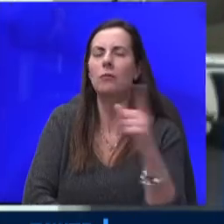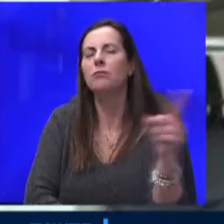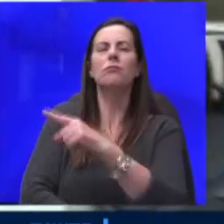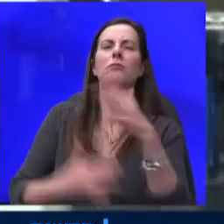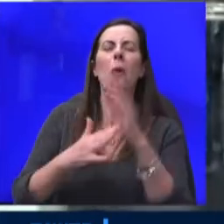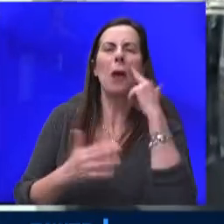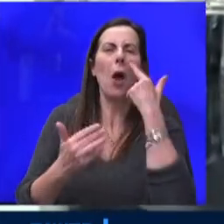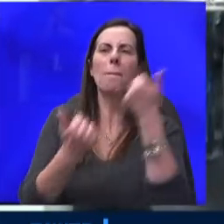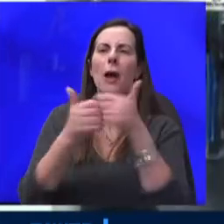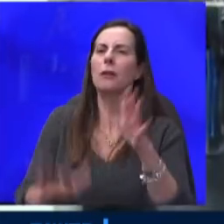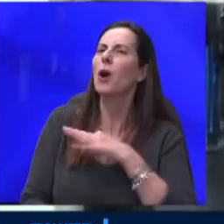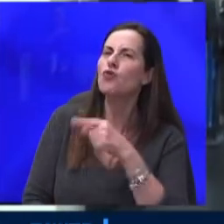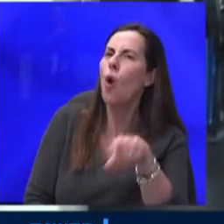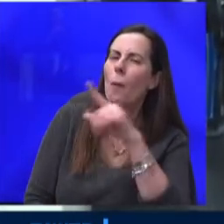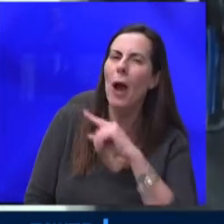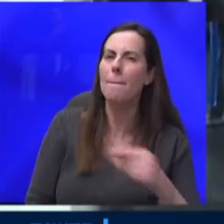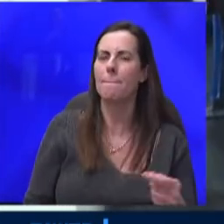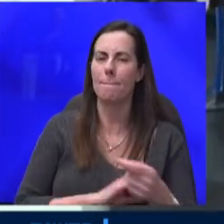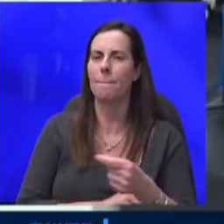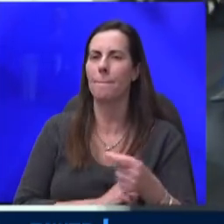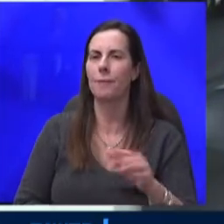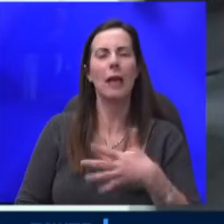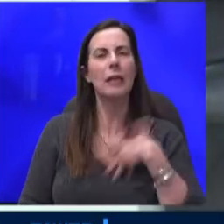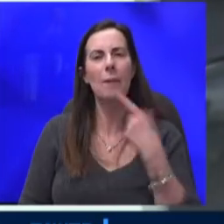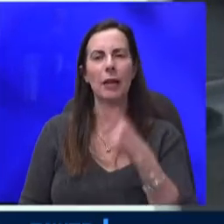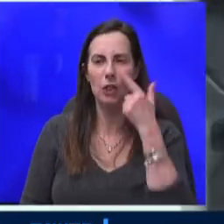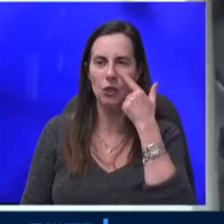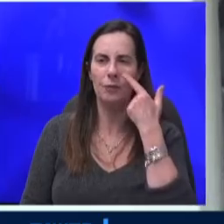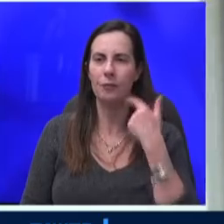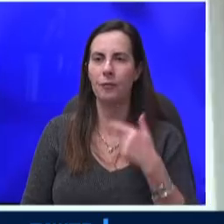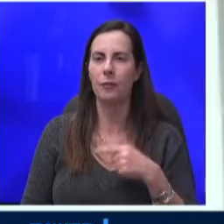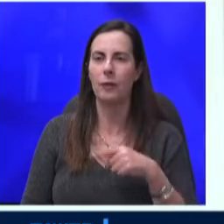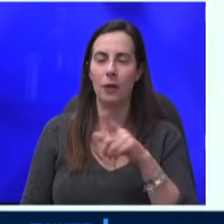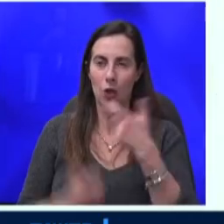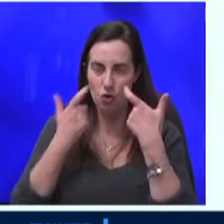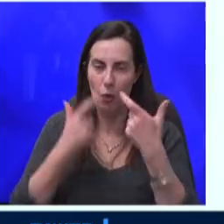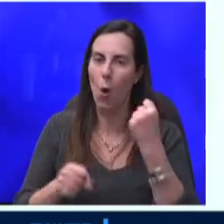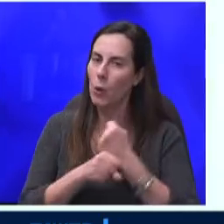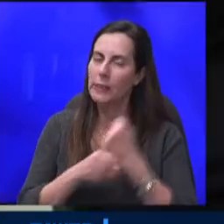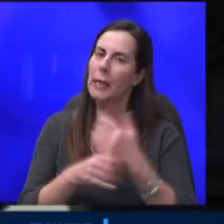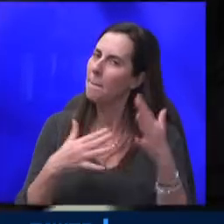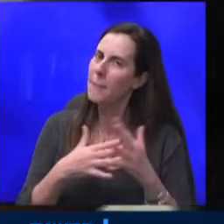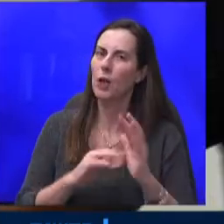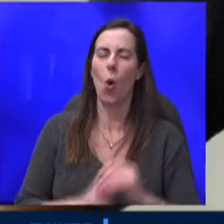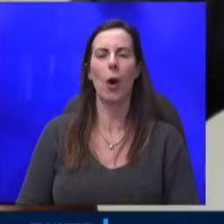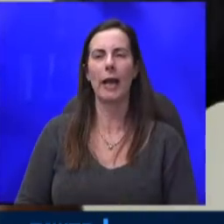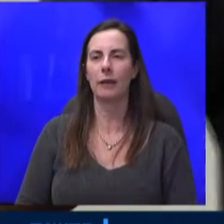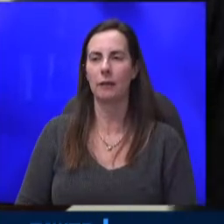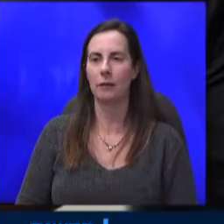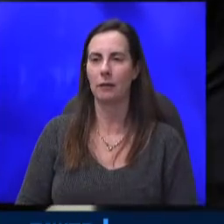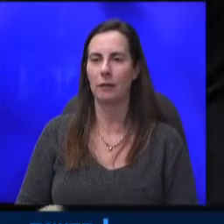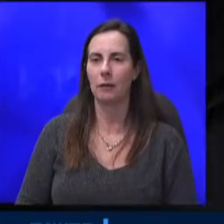שלומכם? איך אתם מרגישים? החבר'ה האלה שומרים עלינו, עושים לנו ביקורות. אתה יודע, אני צילמתי במקומות